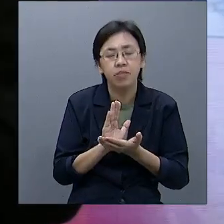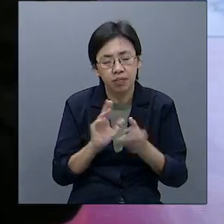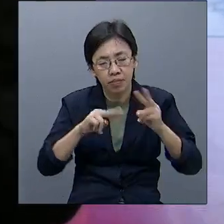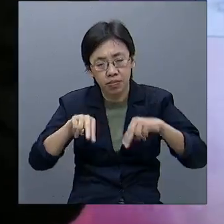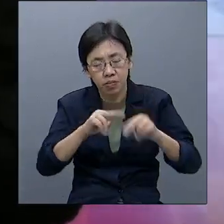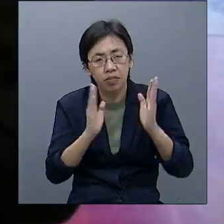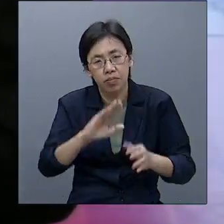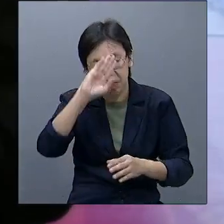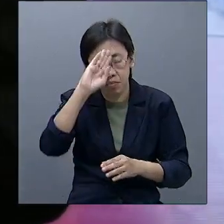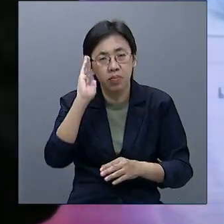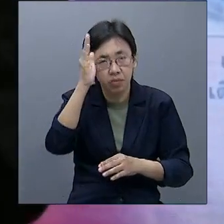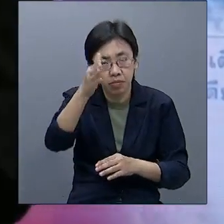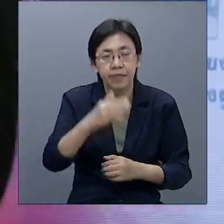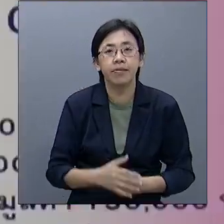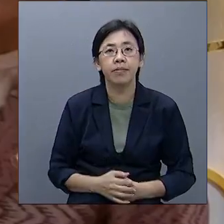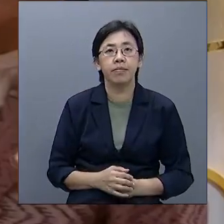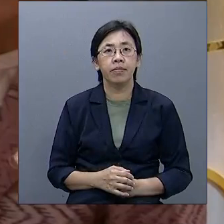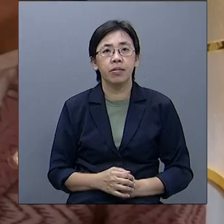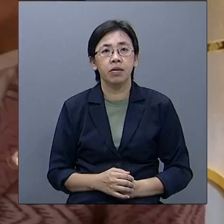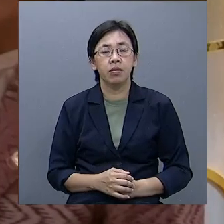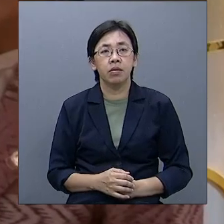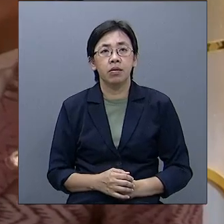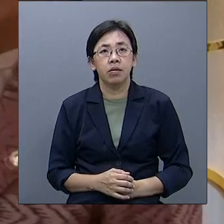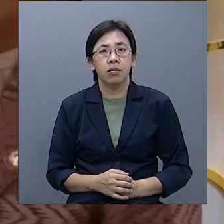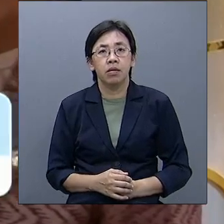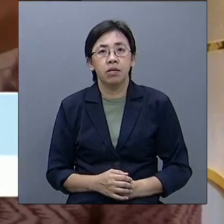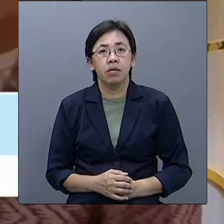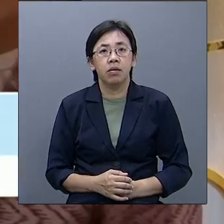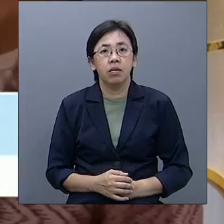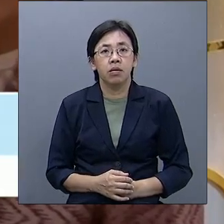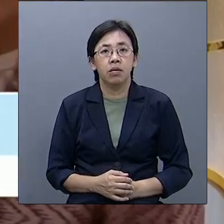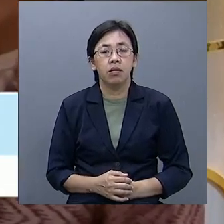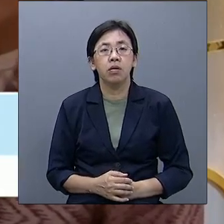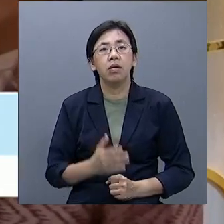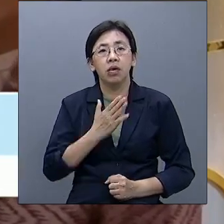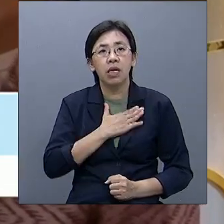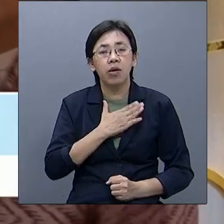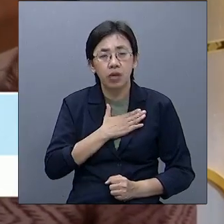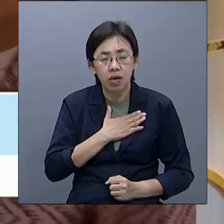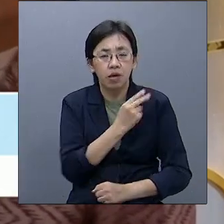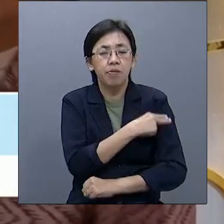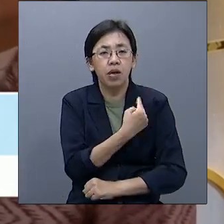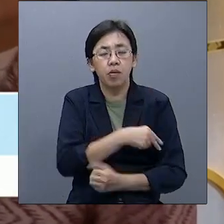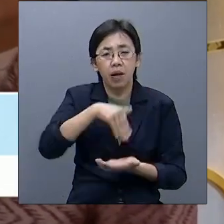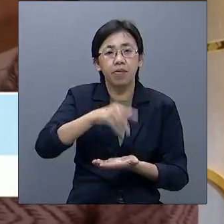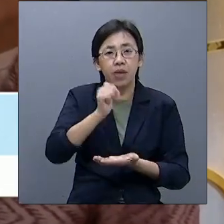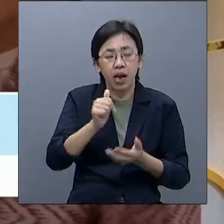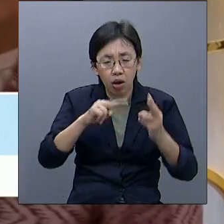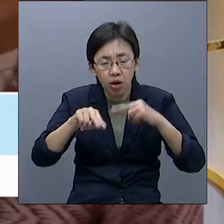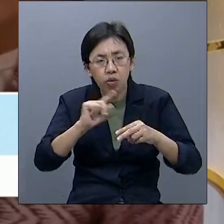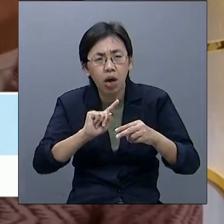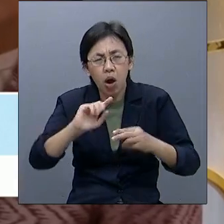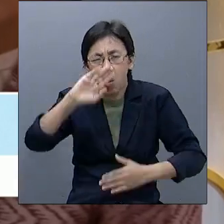านช้างต่อไปค่ะ เราตั้งใจจะเป็นโหนดนะครับเป็นโรงพยาบาลที่เป็นโหนดดูแลโรคปั